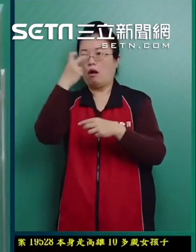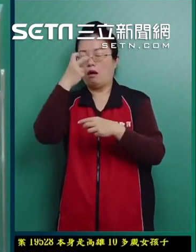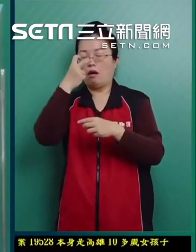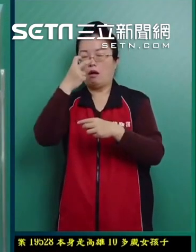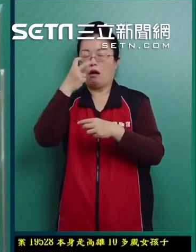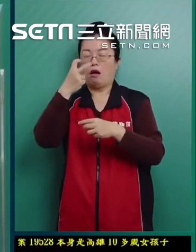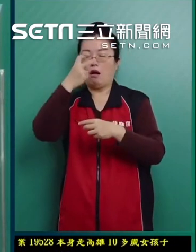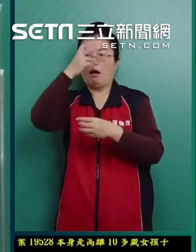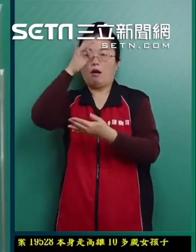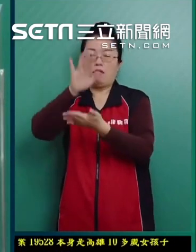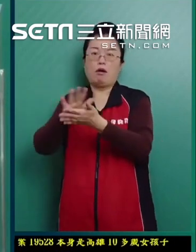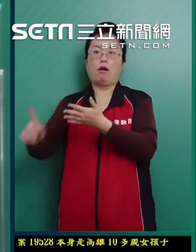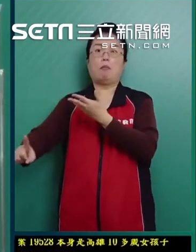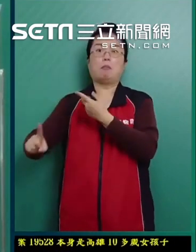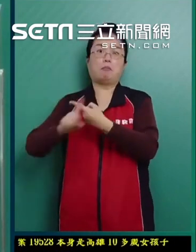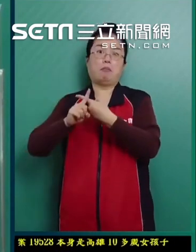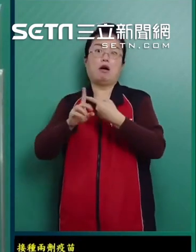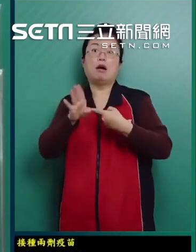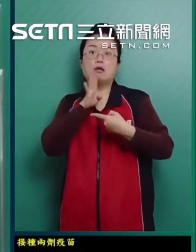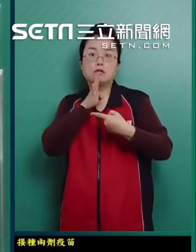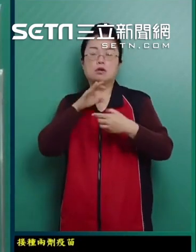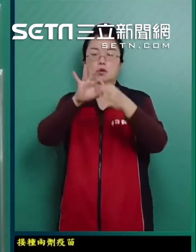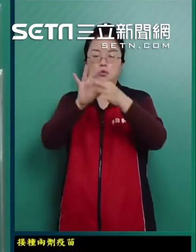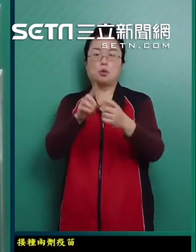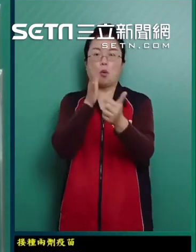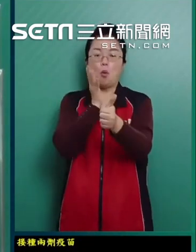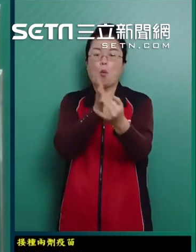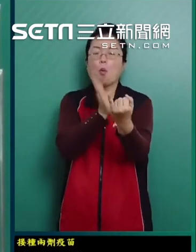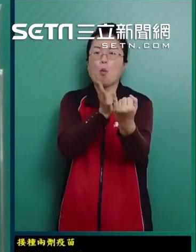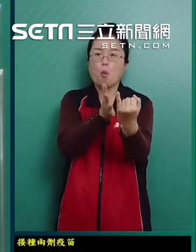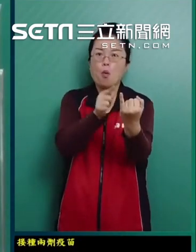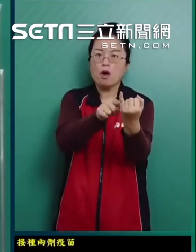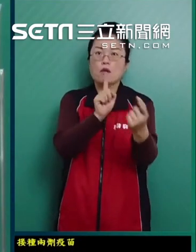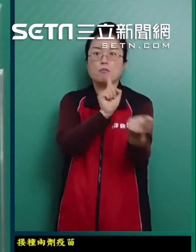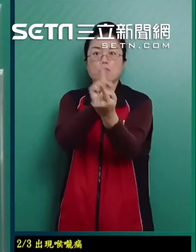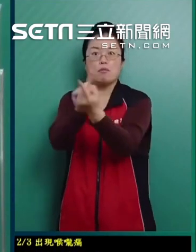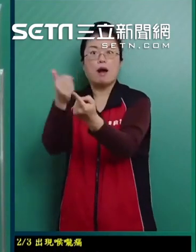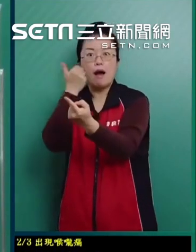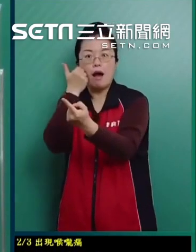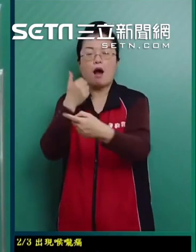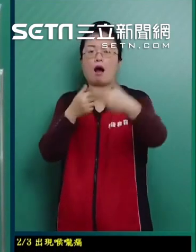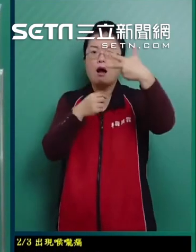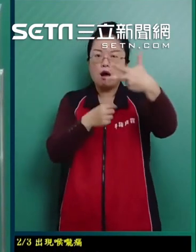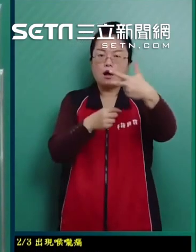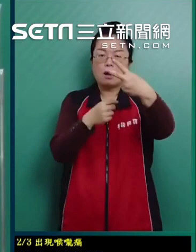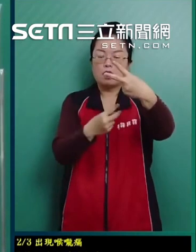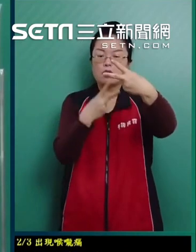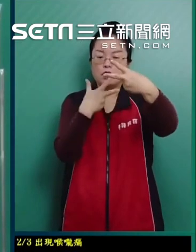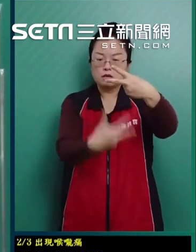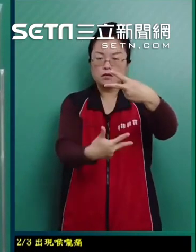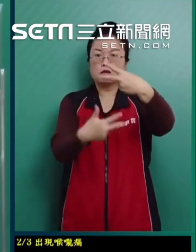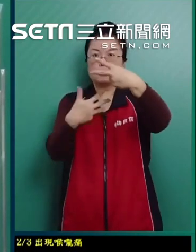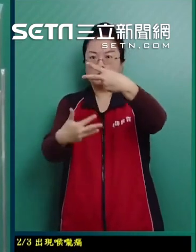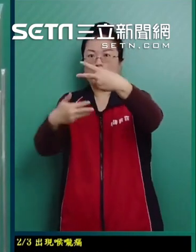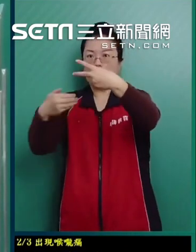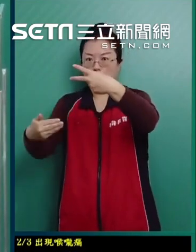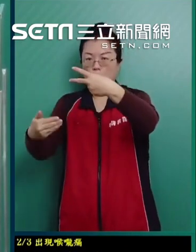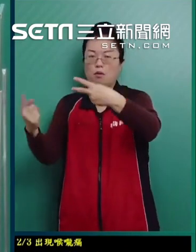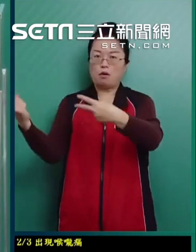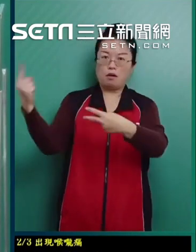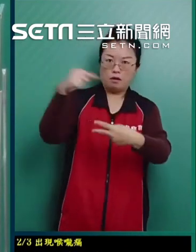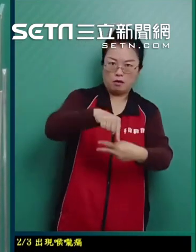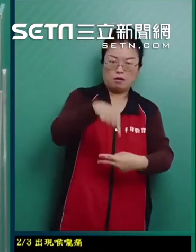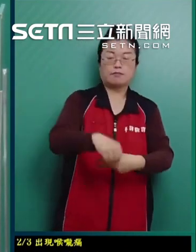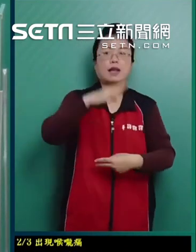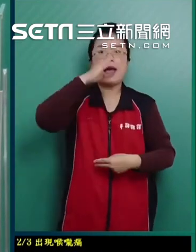后，我们就回溯他的一个疫调哦，在2月7号到2月9号到我们台南市某高中参加冬令营，他每天早